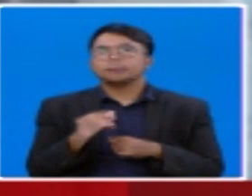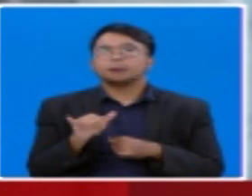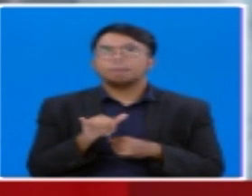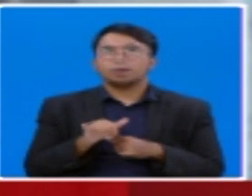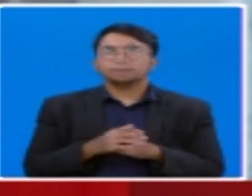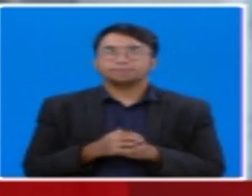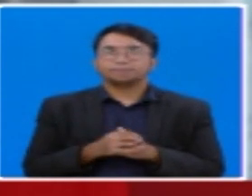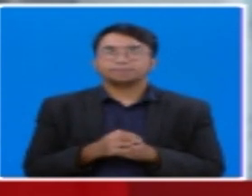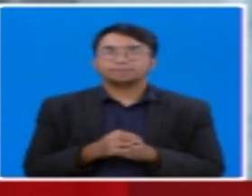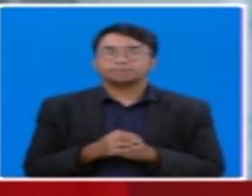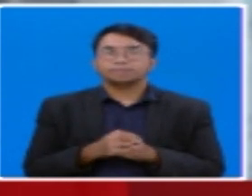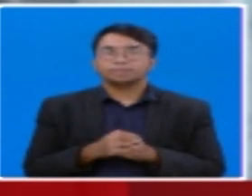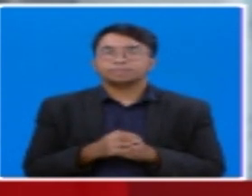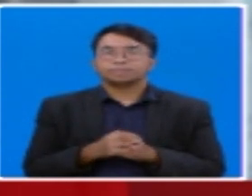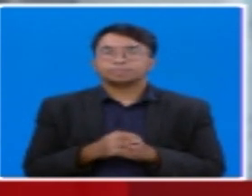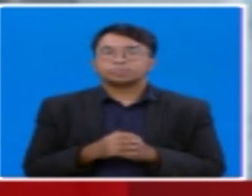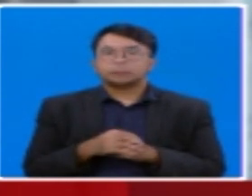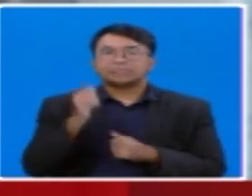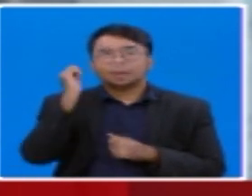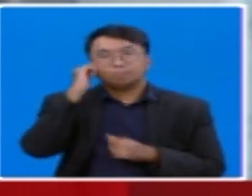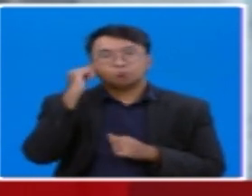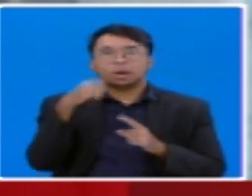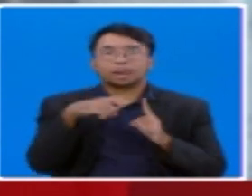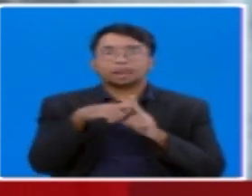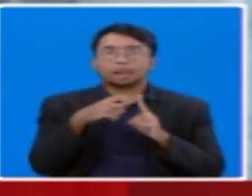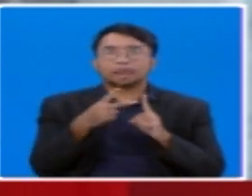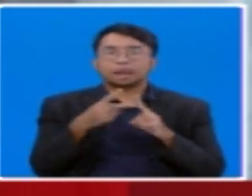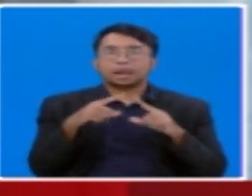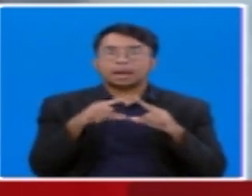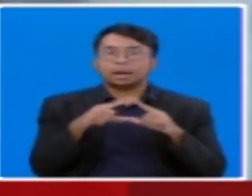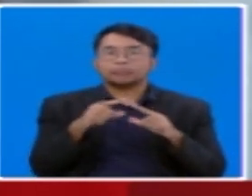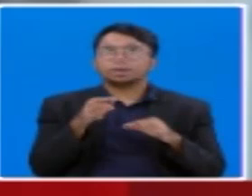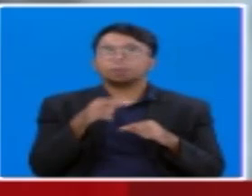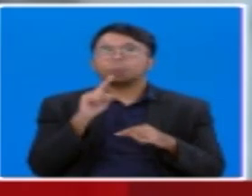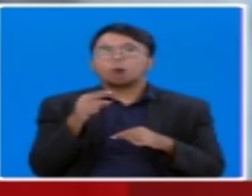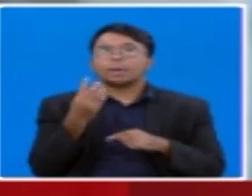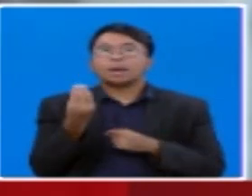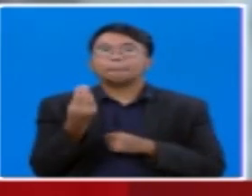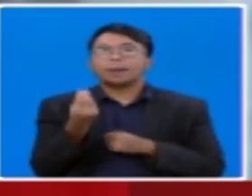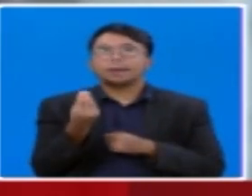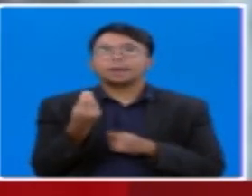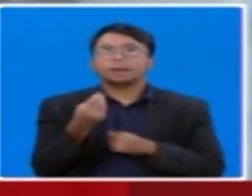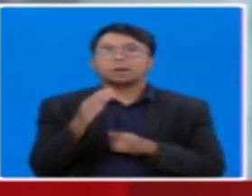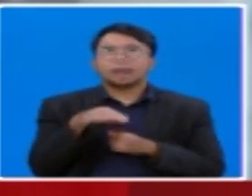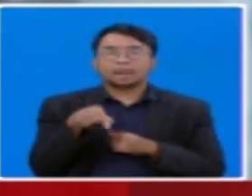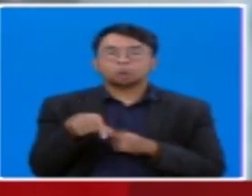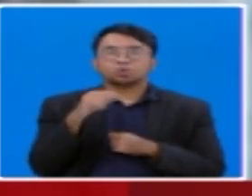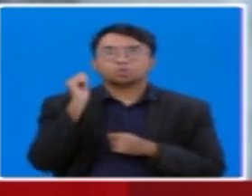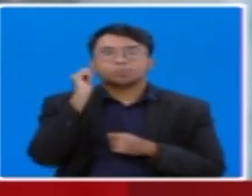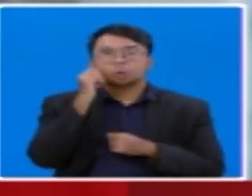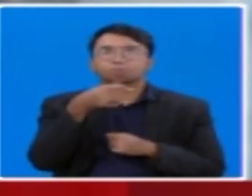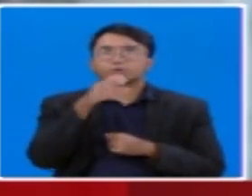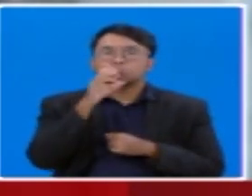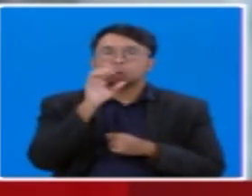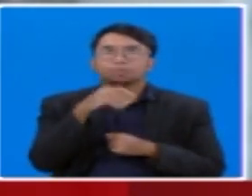Ibu Hadija, ini sebenarnya sejak kapan anak ibu gemar meminum kopi dan sehari bisa menghabiskan berapa banyak kopi?